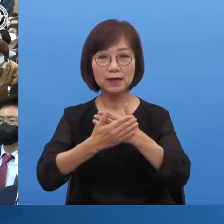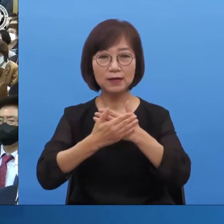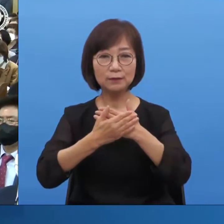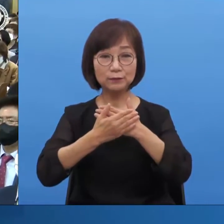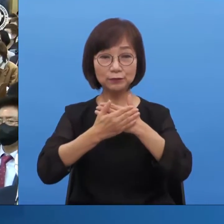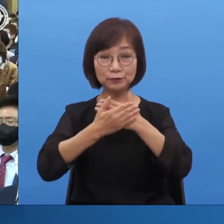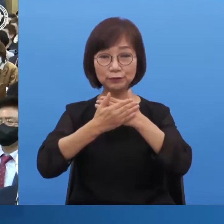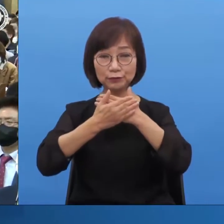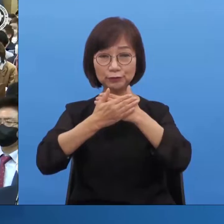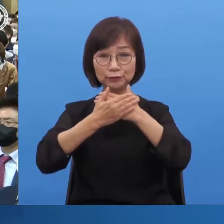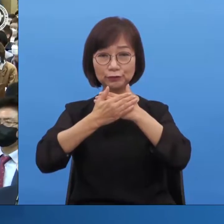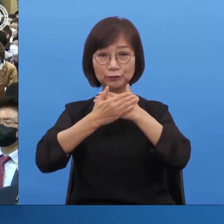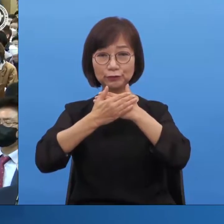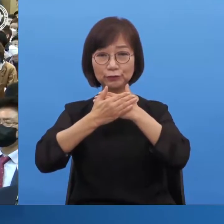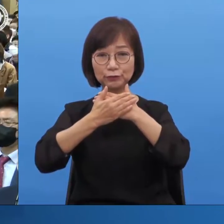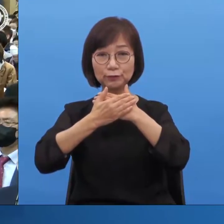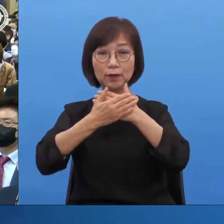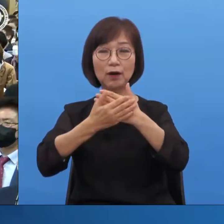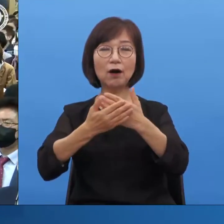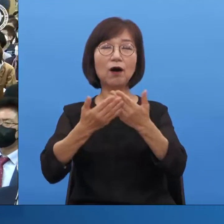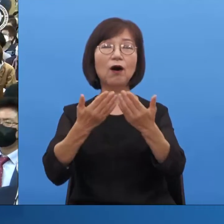품에